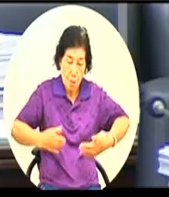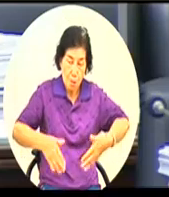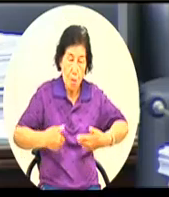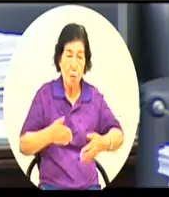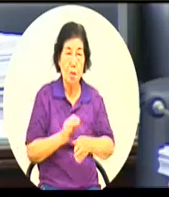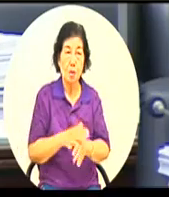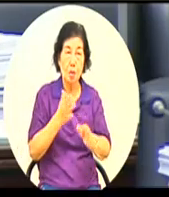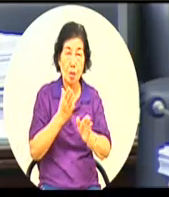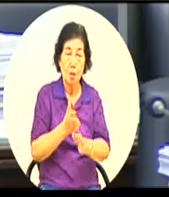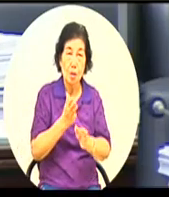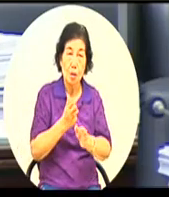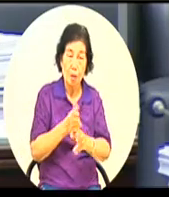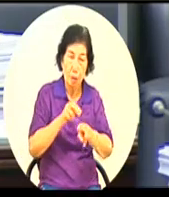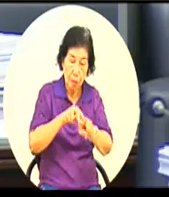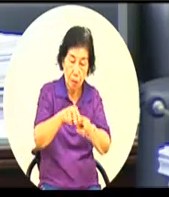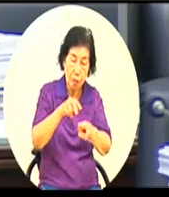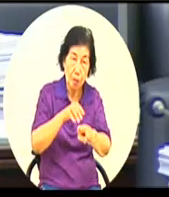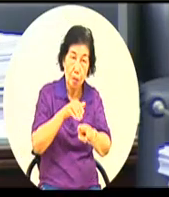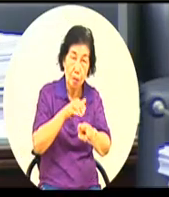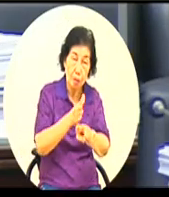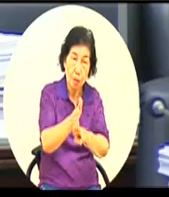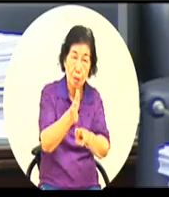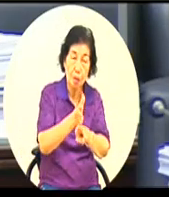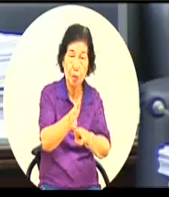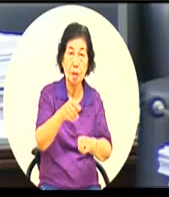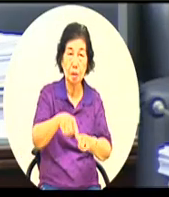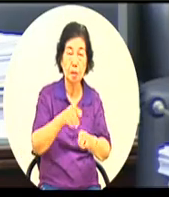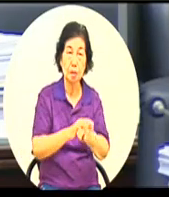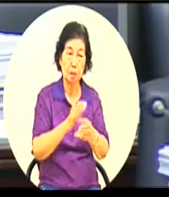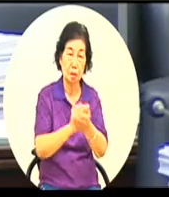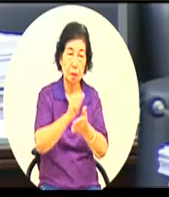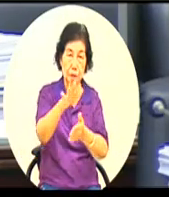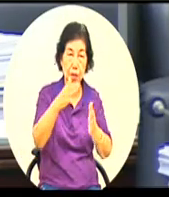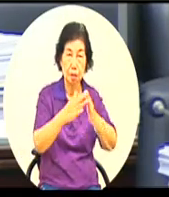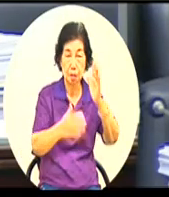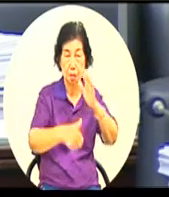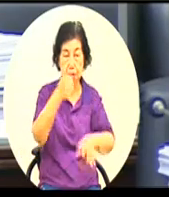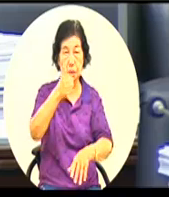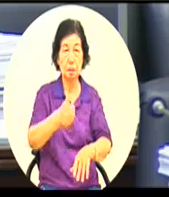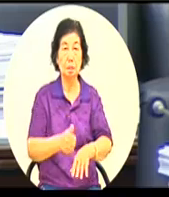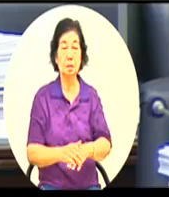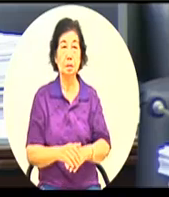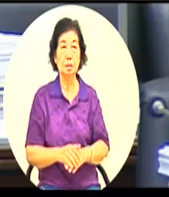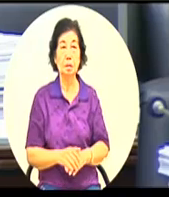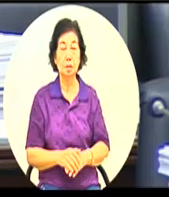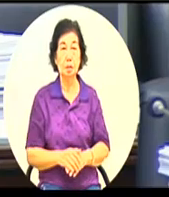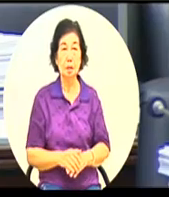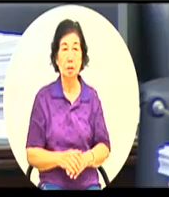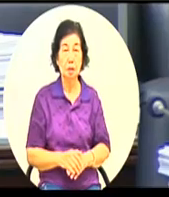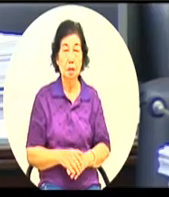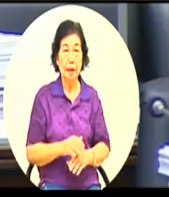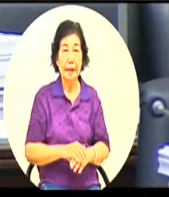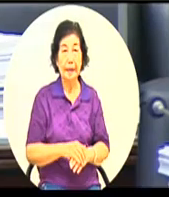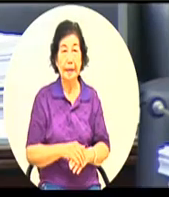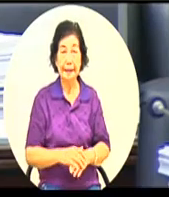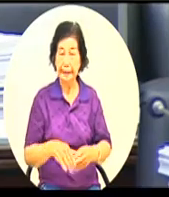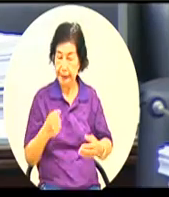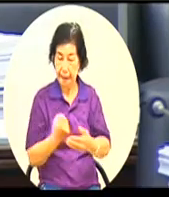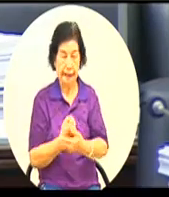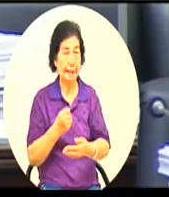我甲市长咧报告， 我的生上后悔的就是讲我的忍